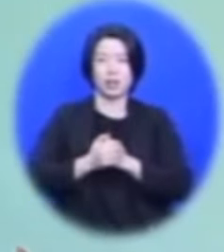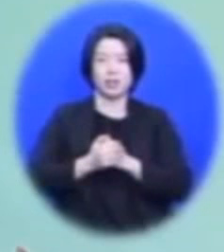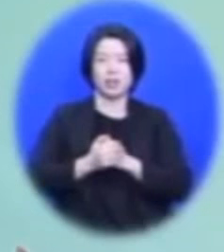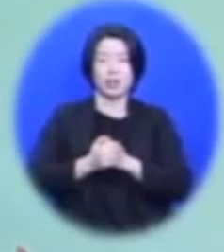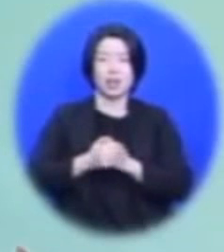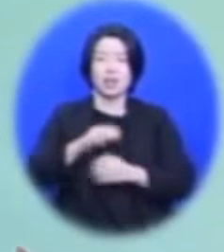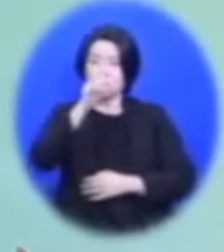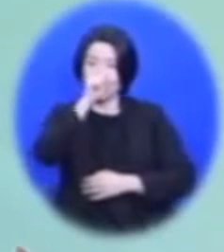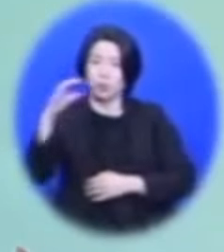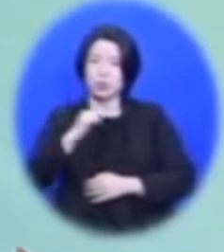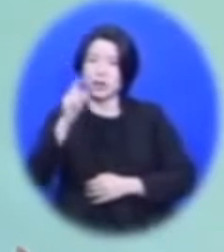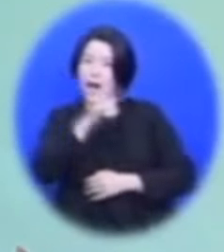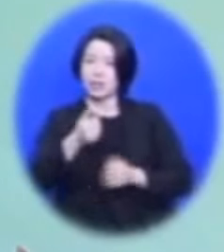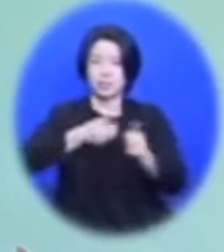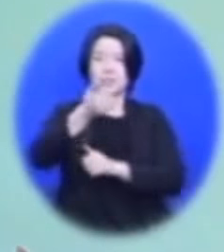선으로 악을 이깁니다.